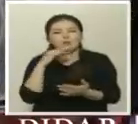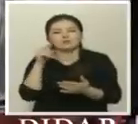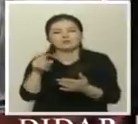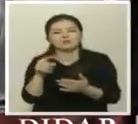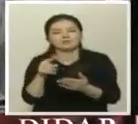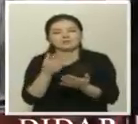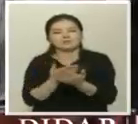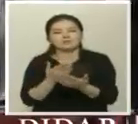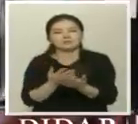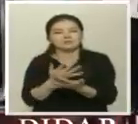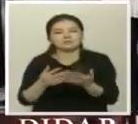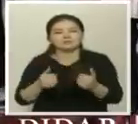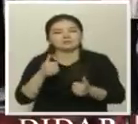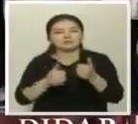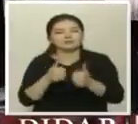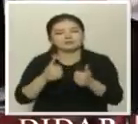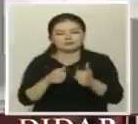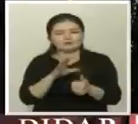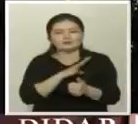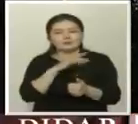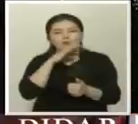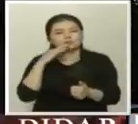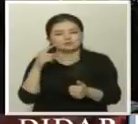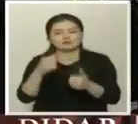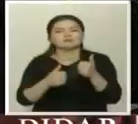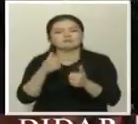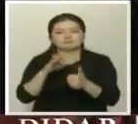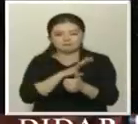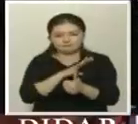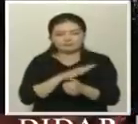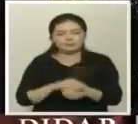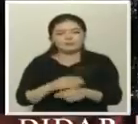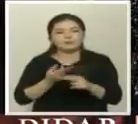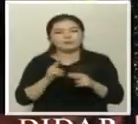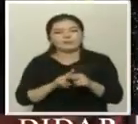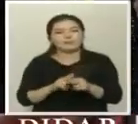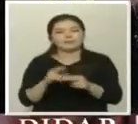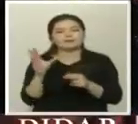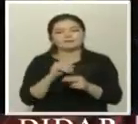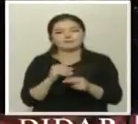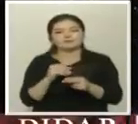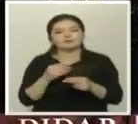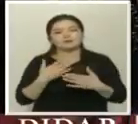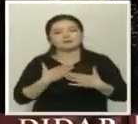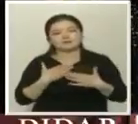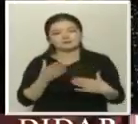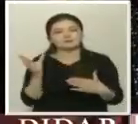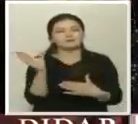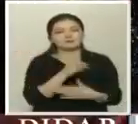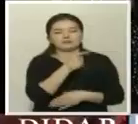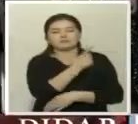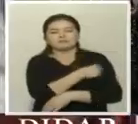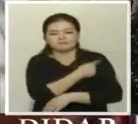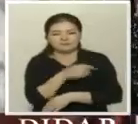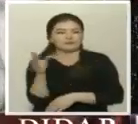осы іс-шарамыз іске асырылып жатыр. Келіп жеткен амал мерекеміз барша ақ халатты жандарға құтты